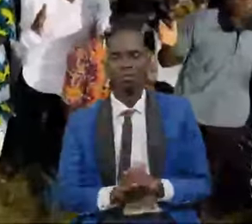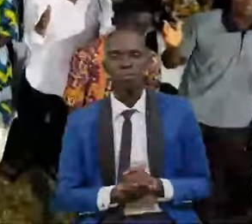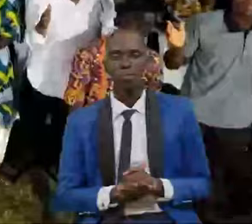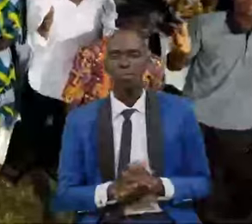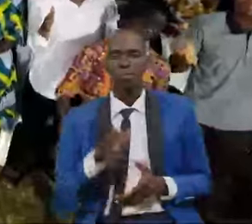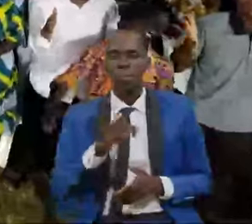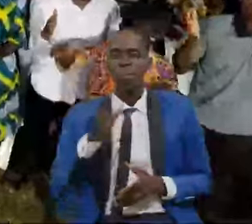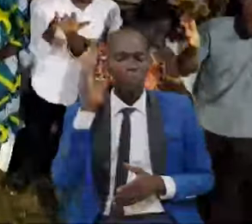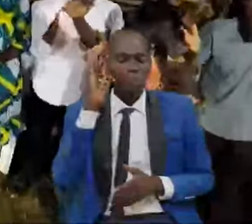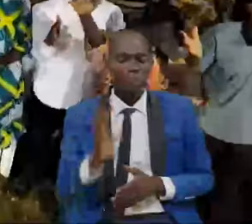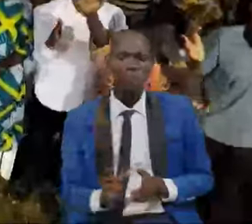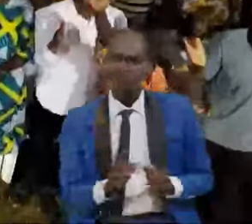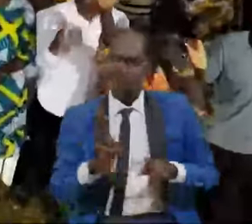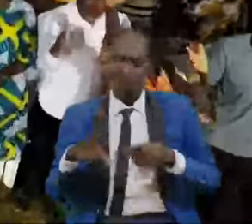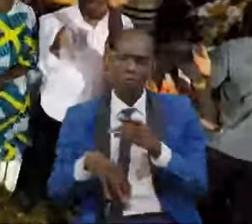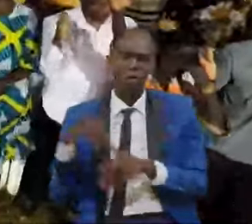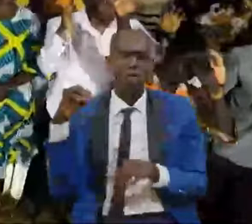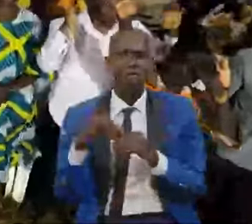Tu vas te lever.